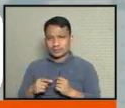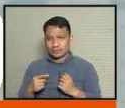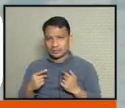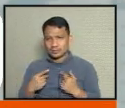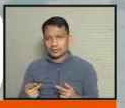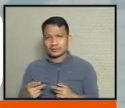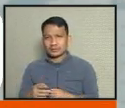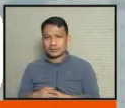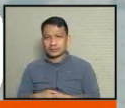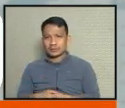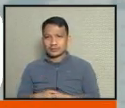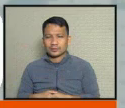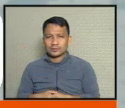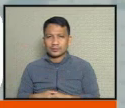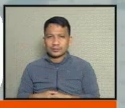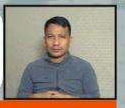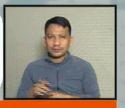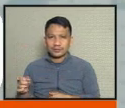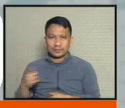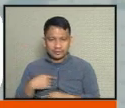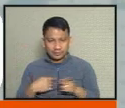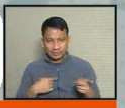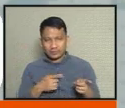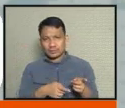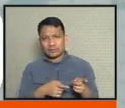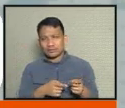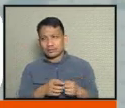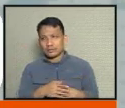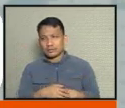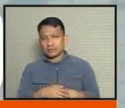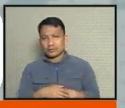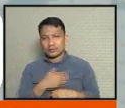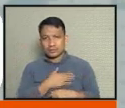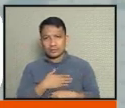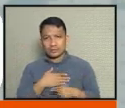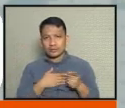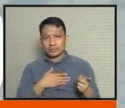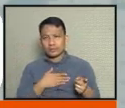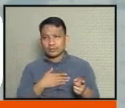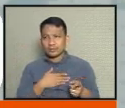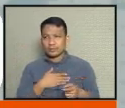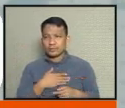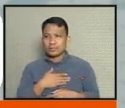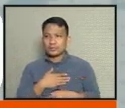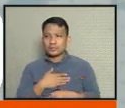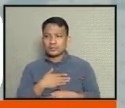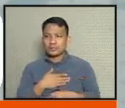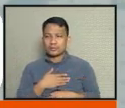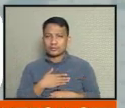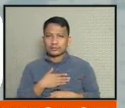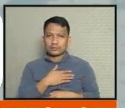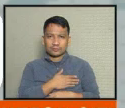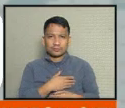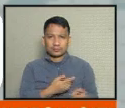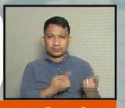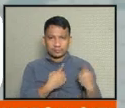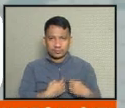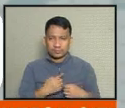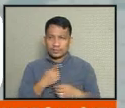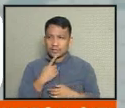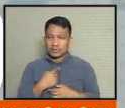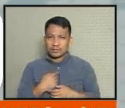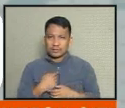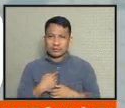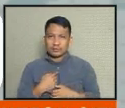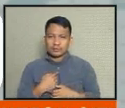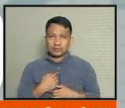naman ang nagano eh. Kaya naman nag-ano, nakiusap sa akin. Siyang nakiusap sa'yo? So, ibig sabihin siya